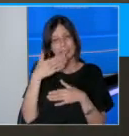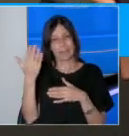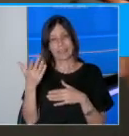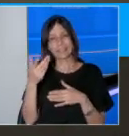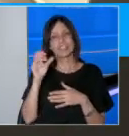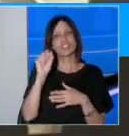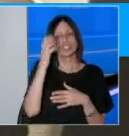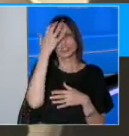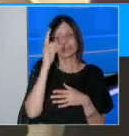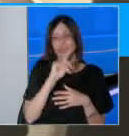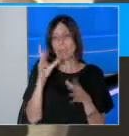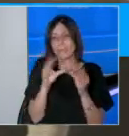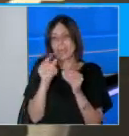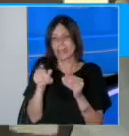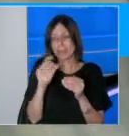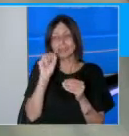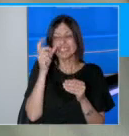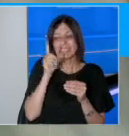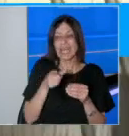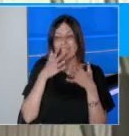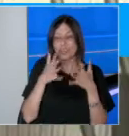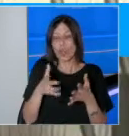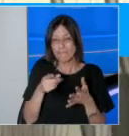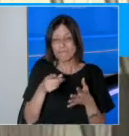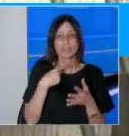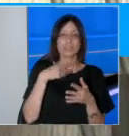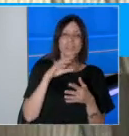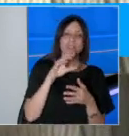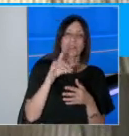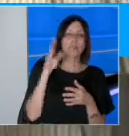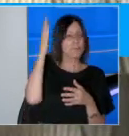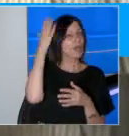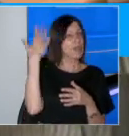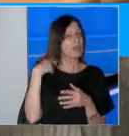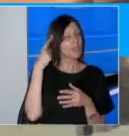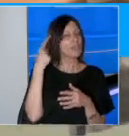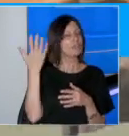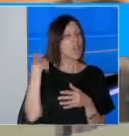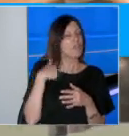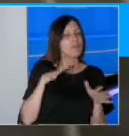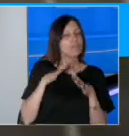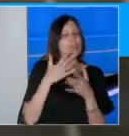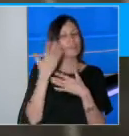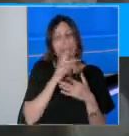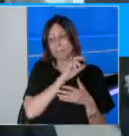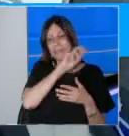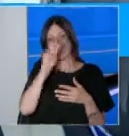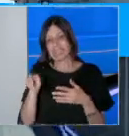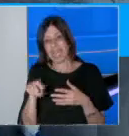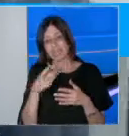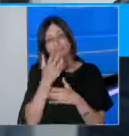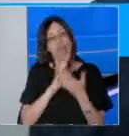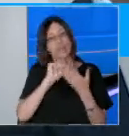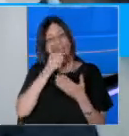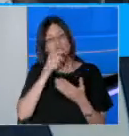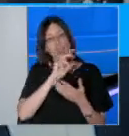איתכם, את סמוטריץ' אתם צריכים לתקוף, לא? בנט יודע היטב שהייתה לנו ממשלת ימין, לו הוא היה מגיע, השלב הראשון זה היה בנט,